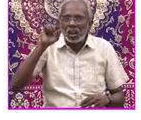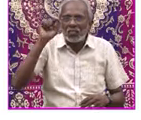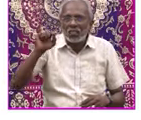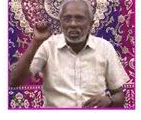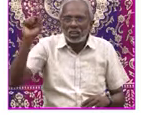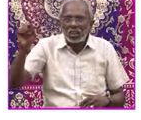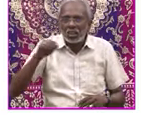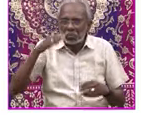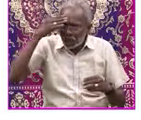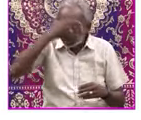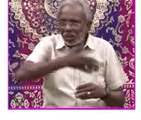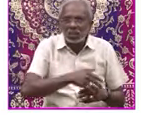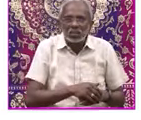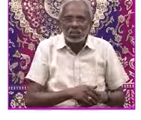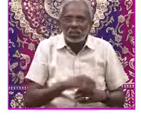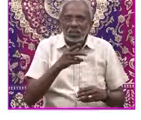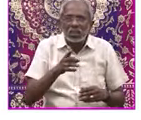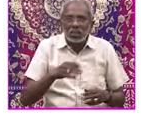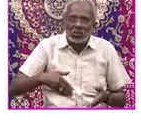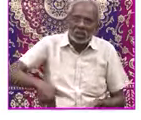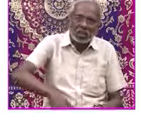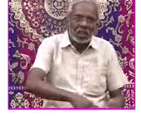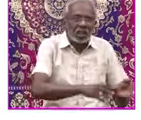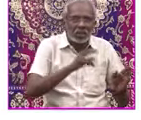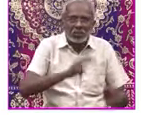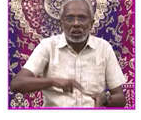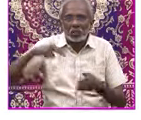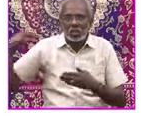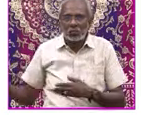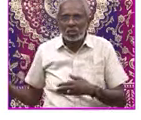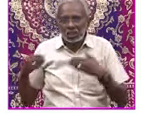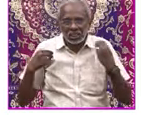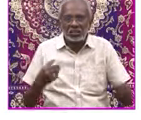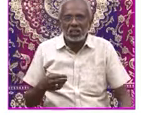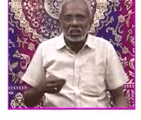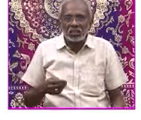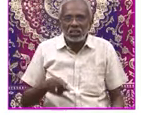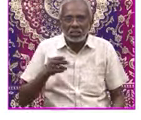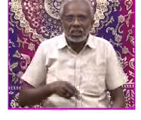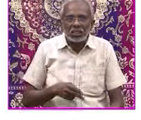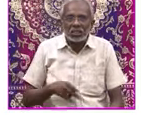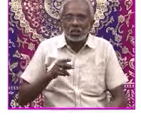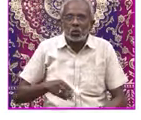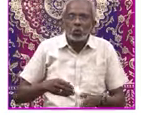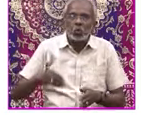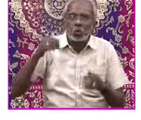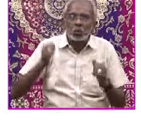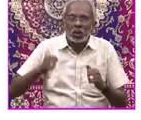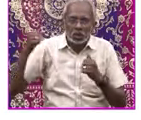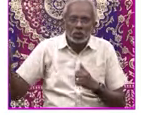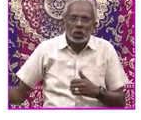வெங்கரி மறைவர் சிலர், வழி தேடி வன்பிலம் இழிவர் சிலர், சிலர் தூறு